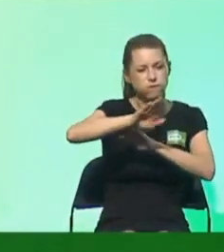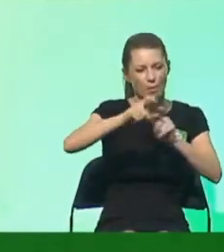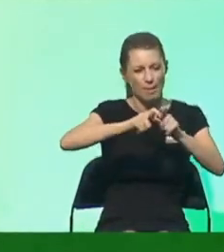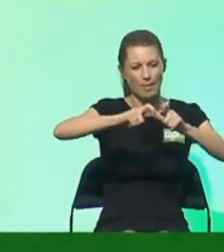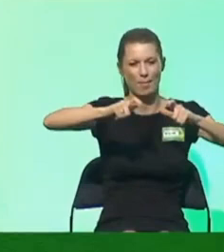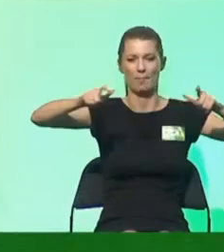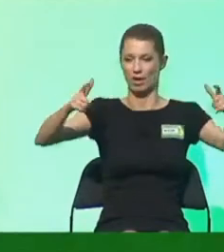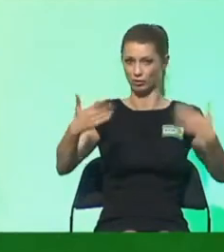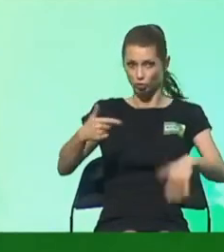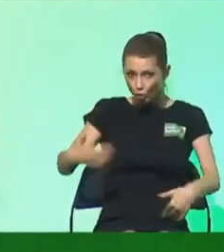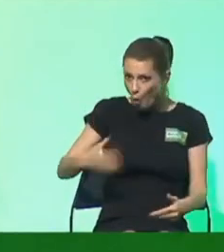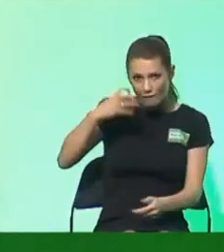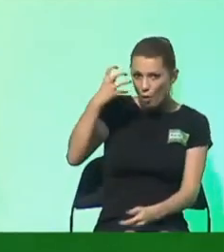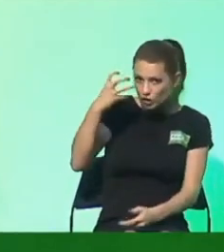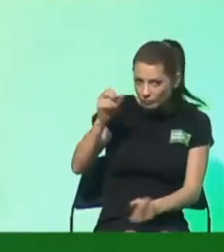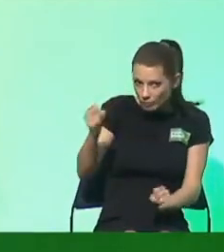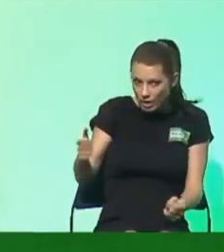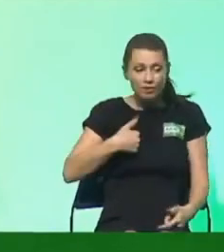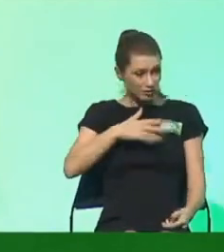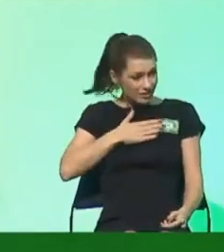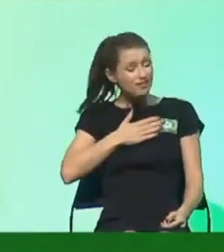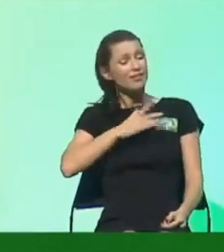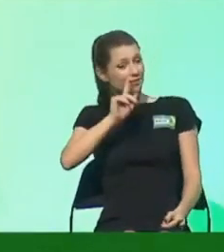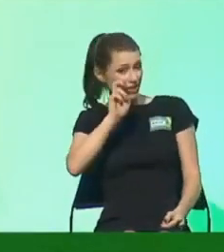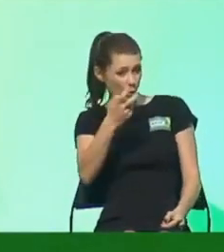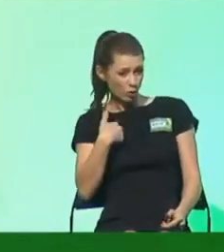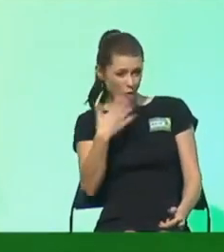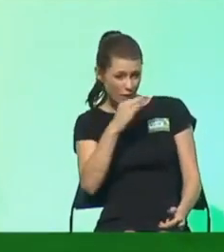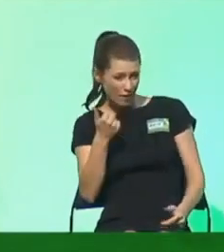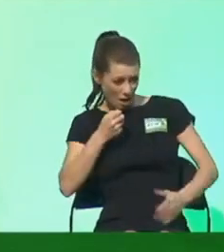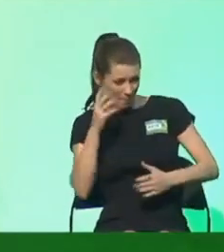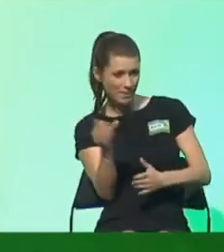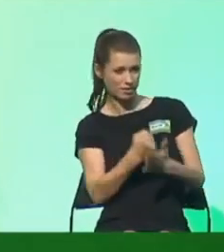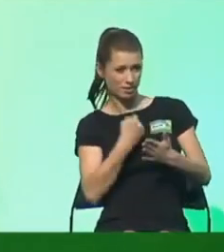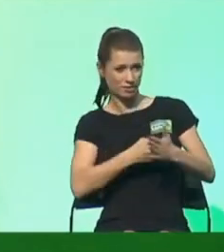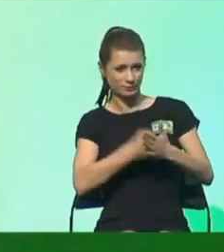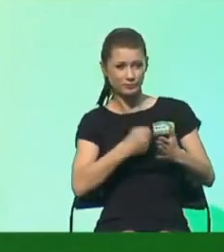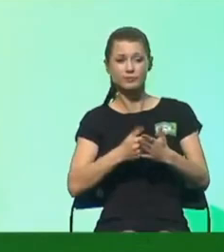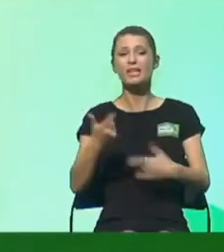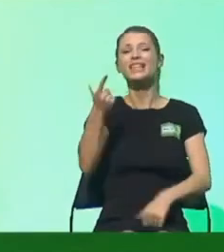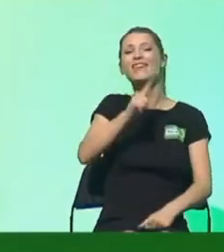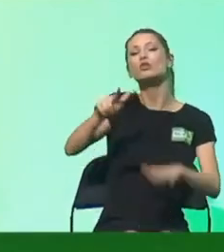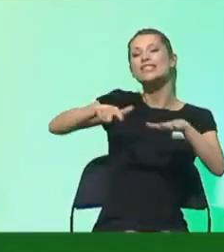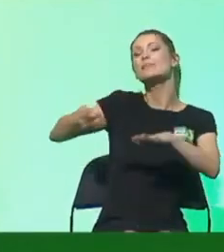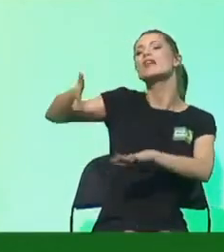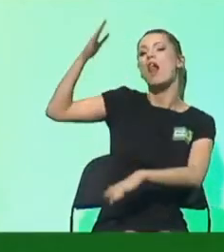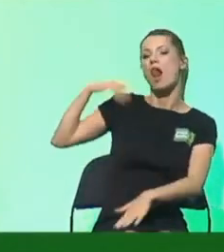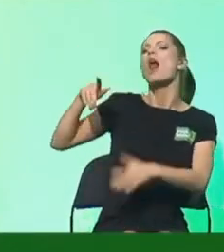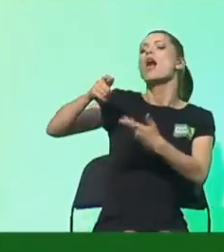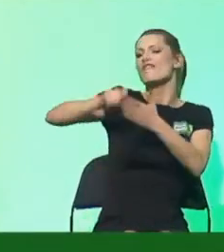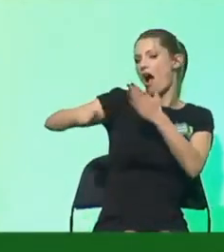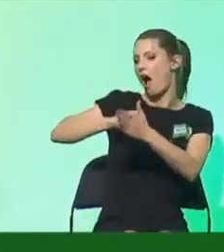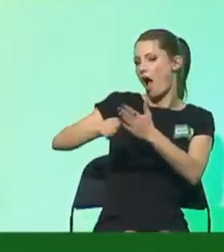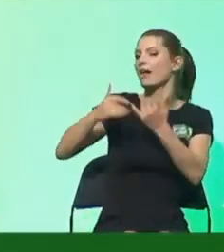kann. Ich habe versucht, meinen Beitrag dazu zu leisten, dass wir nach der Landtagswahl 2017 die Erfolge einholen können, die dieses Land